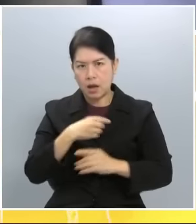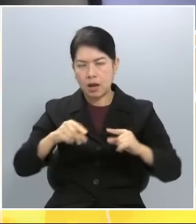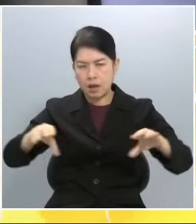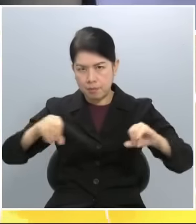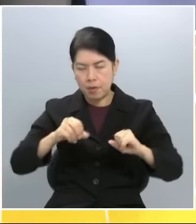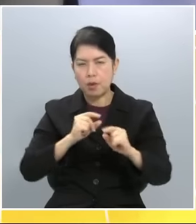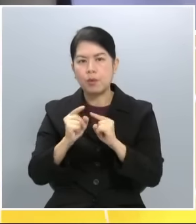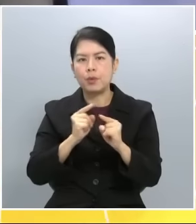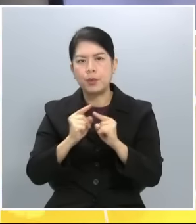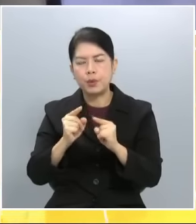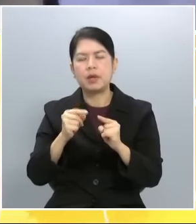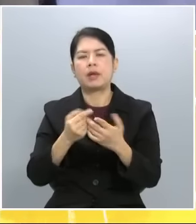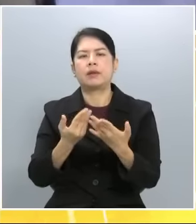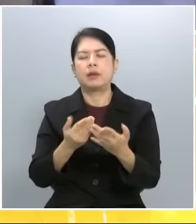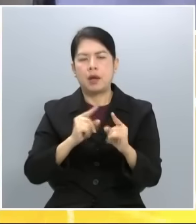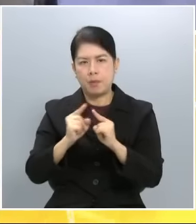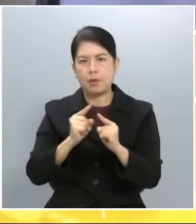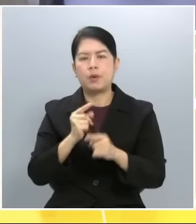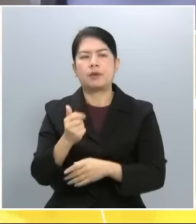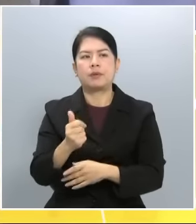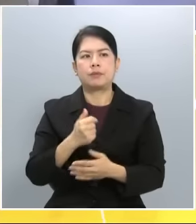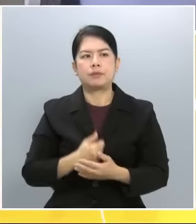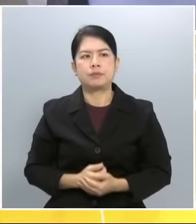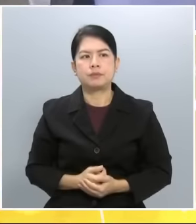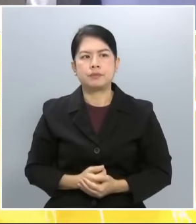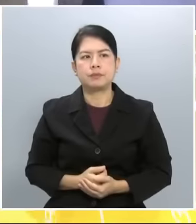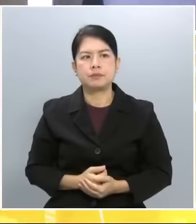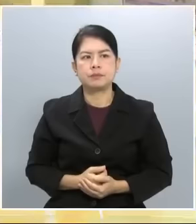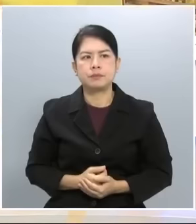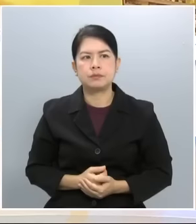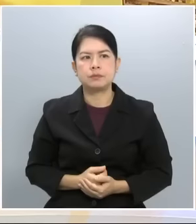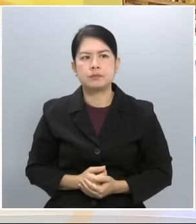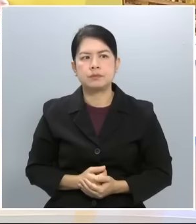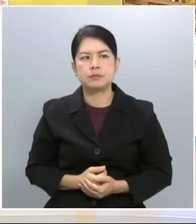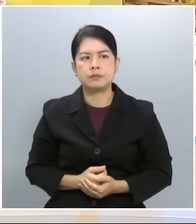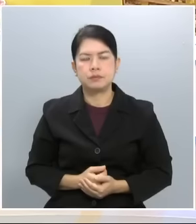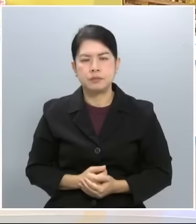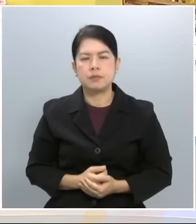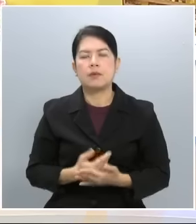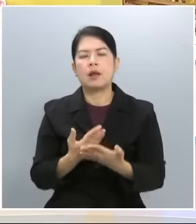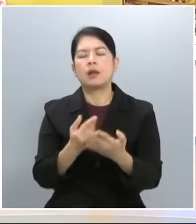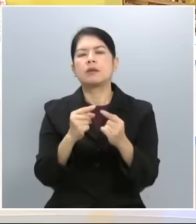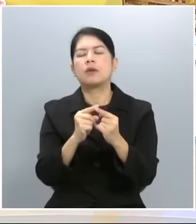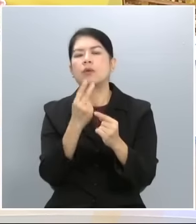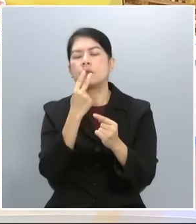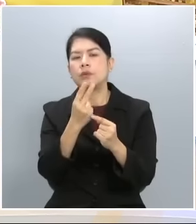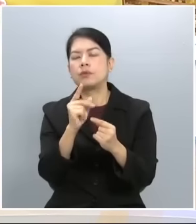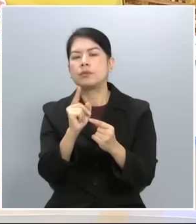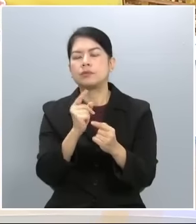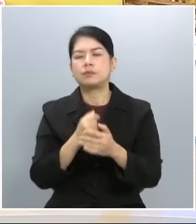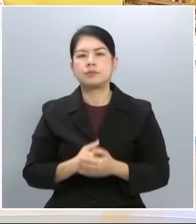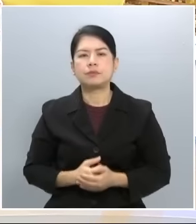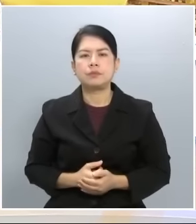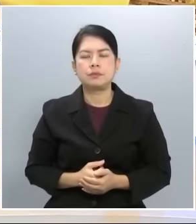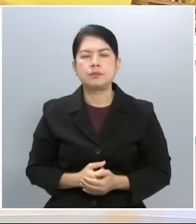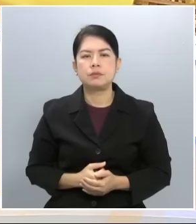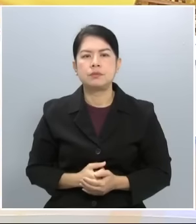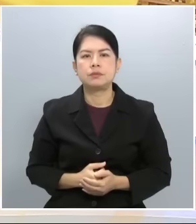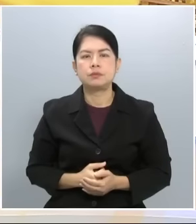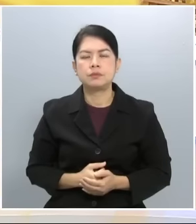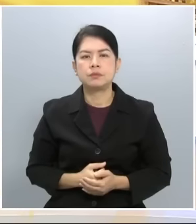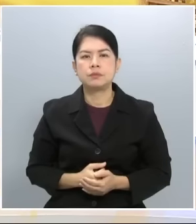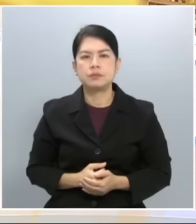ไกล่เกลี่ยกันให้ได้ท่านผู้ชมปิดท้ายกันก็ปรากฏว่ากรณีนี้ได้ปรากฏว่